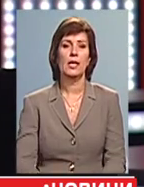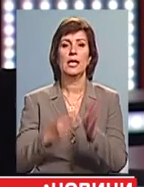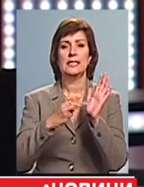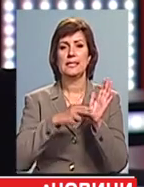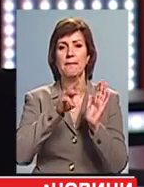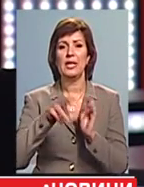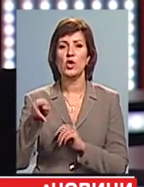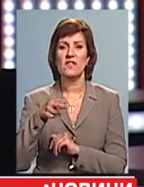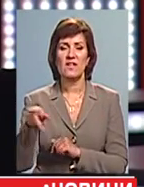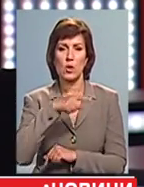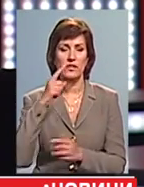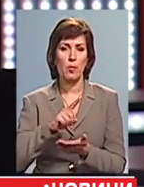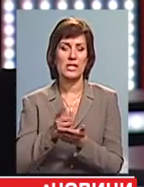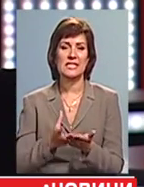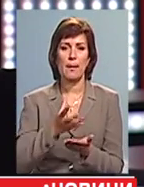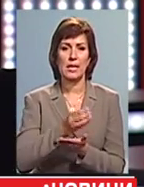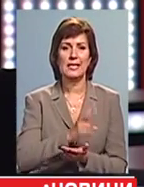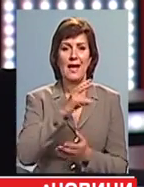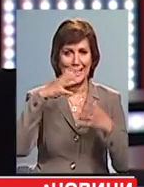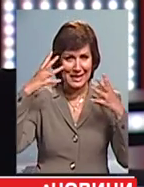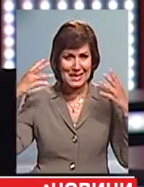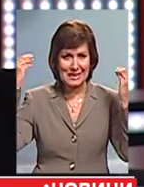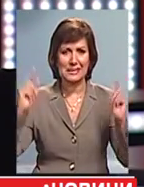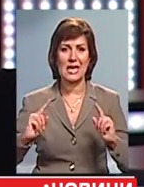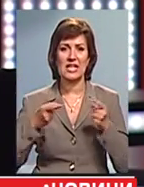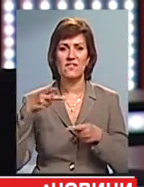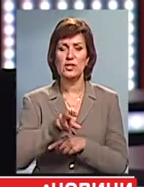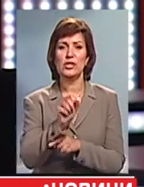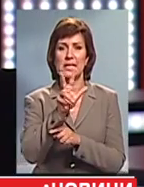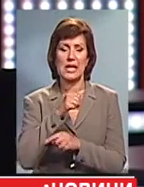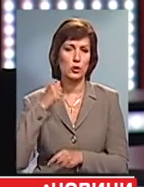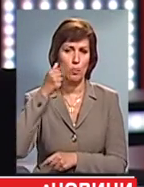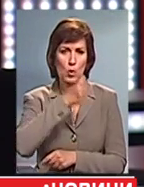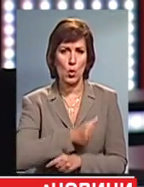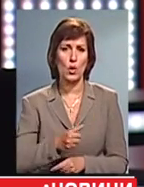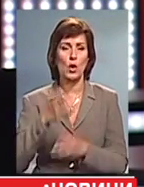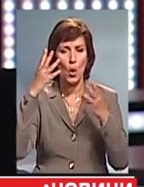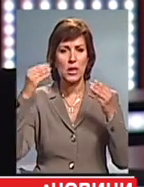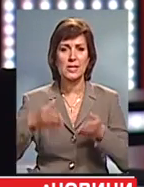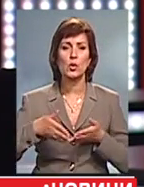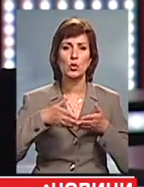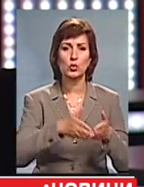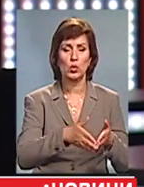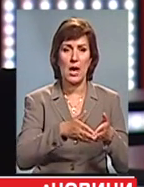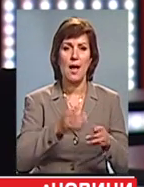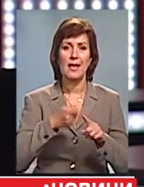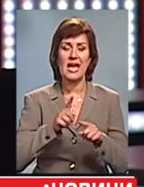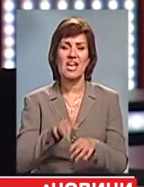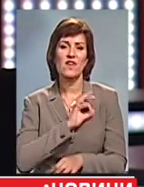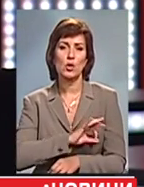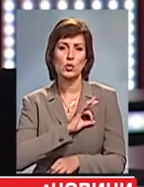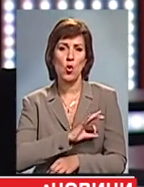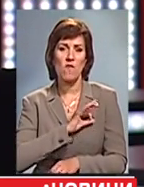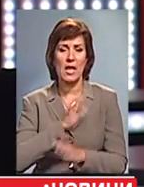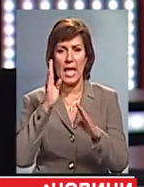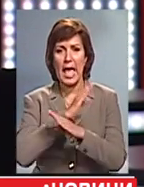Майже 7 мільйонів євро Росія повинна заплатити Нідерландам за арешт 2013 року голландського судна Arctic Sunrise, яке